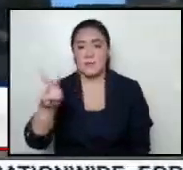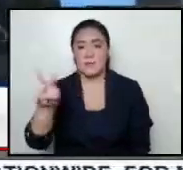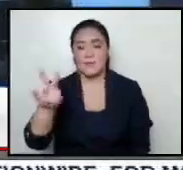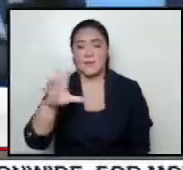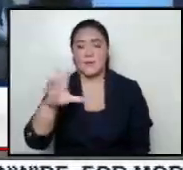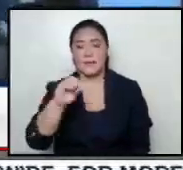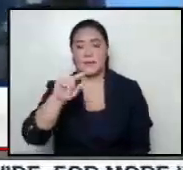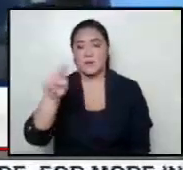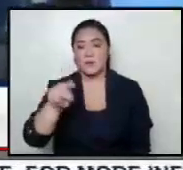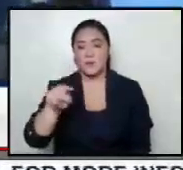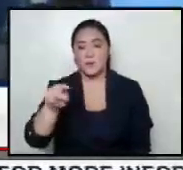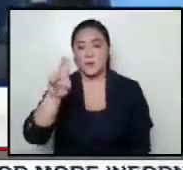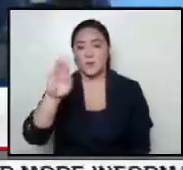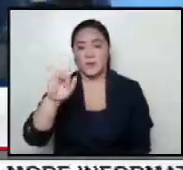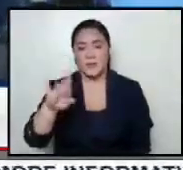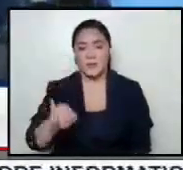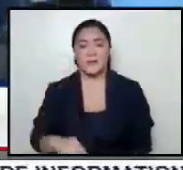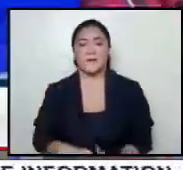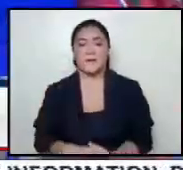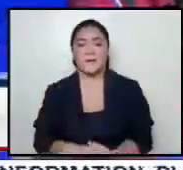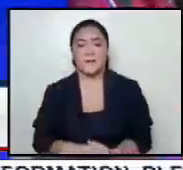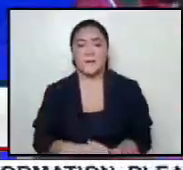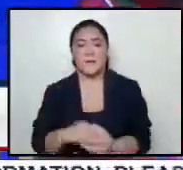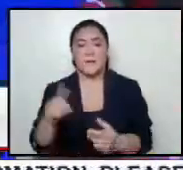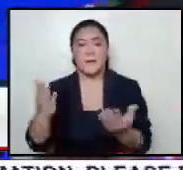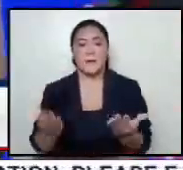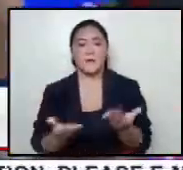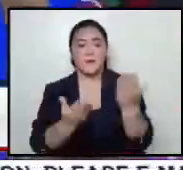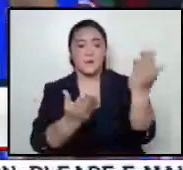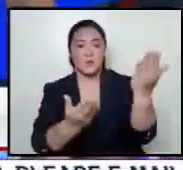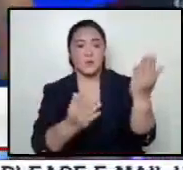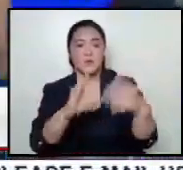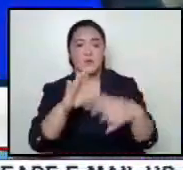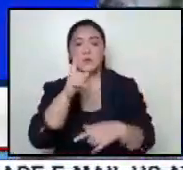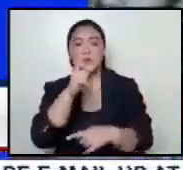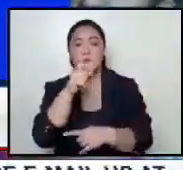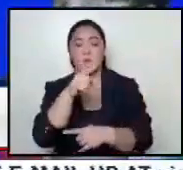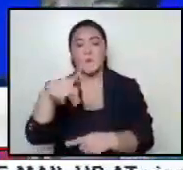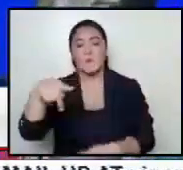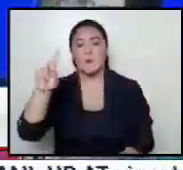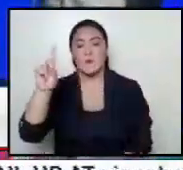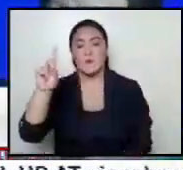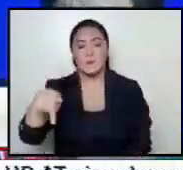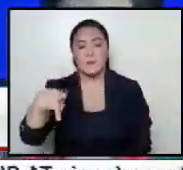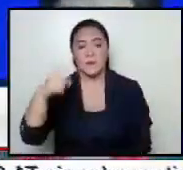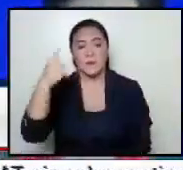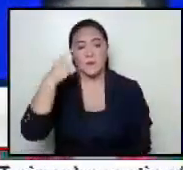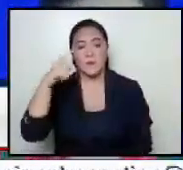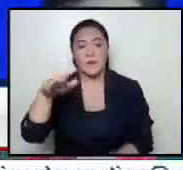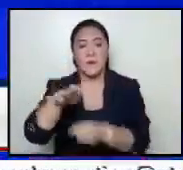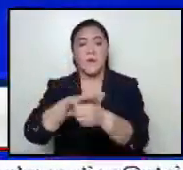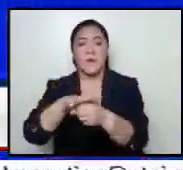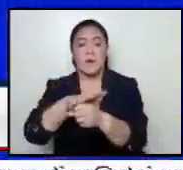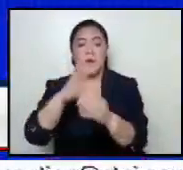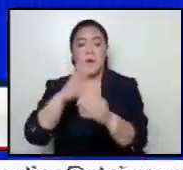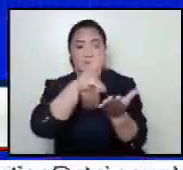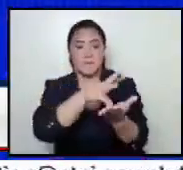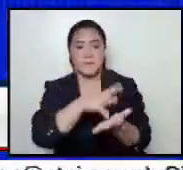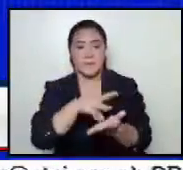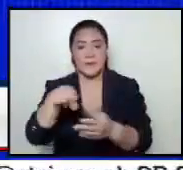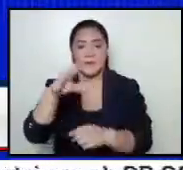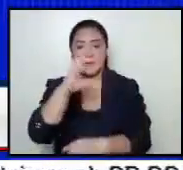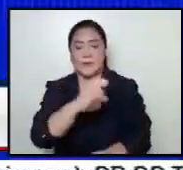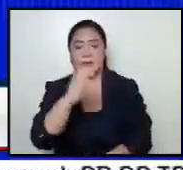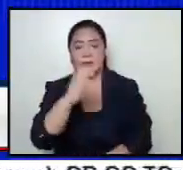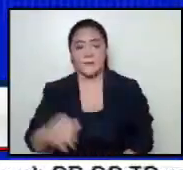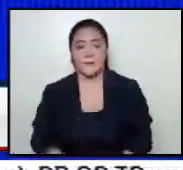naman dito, inendorso rin ng presidente ang mga pambato ng PDP Laban para sa local post sa Caloocan City. Ako na